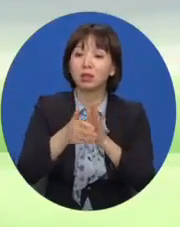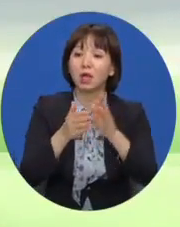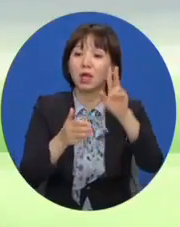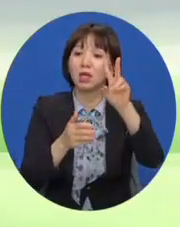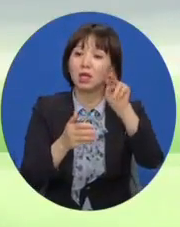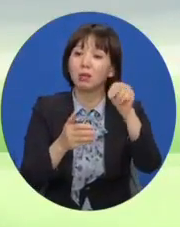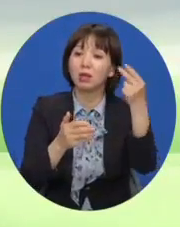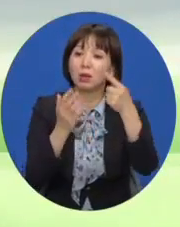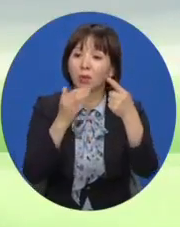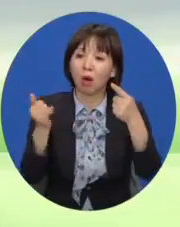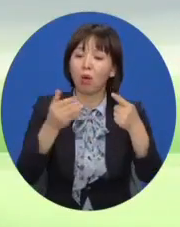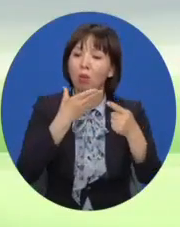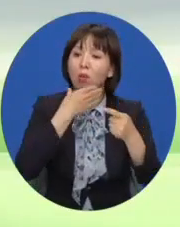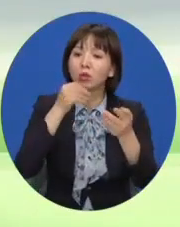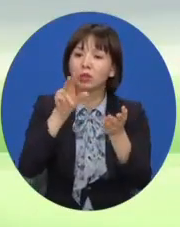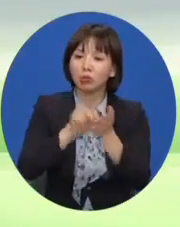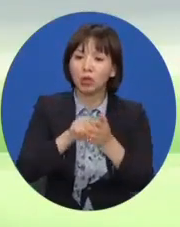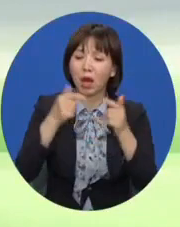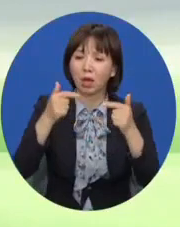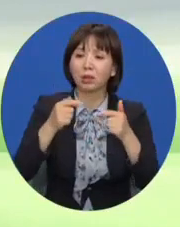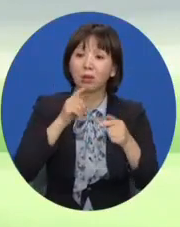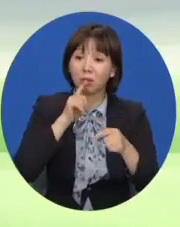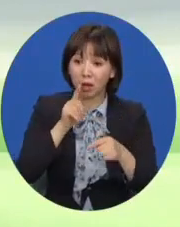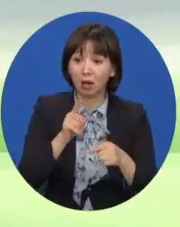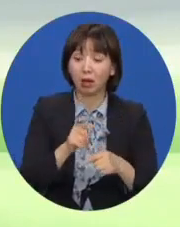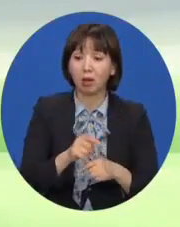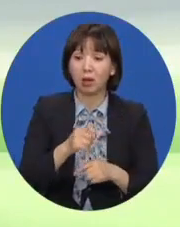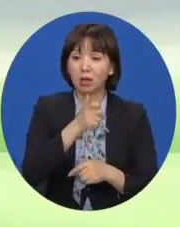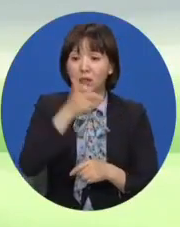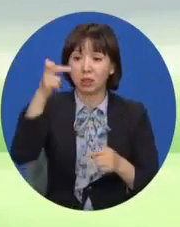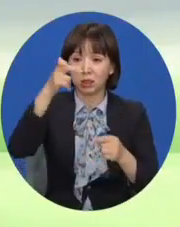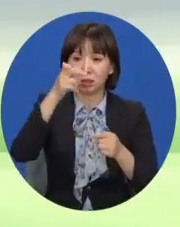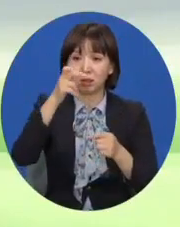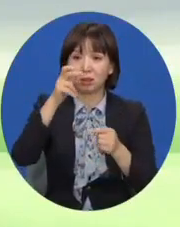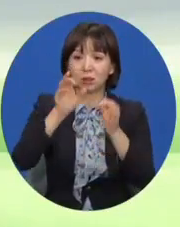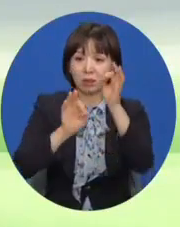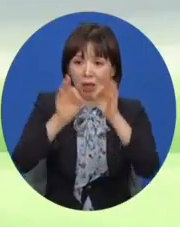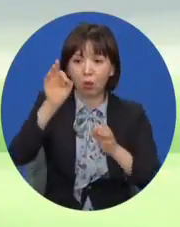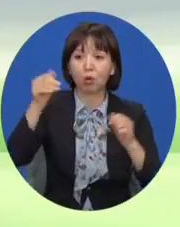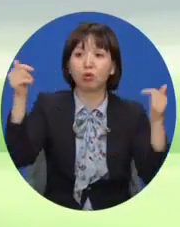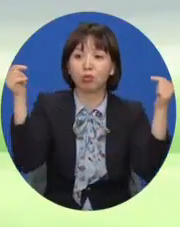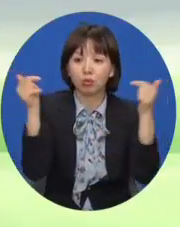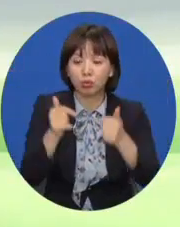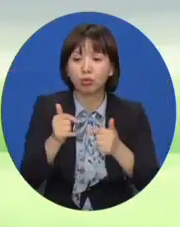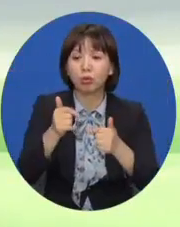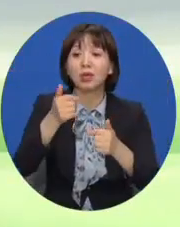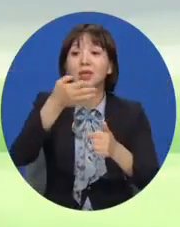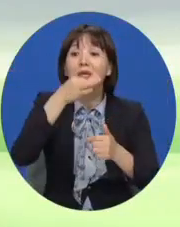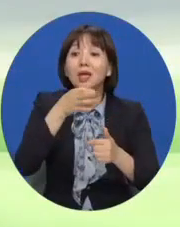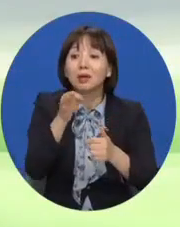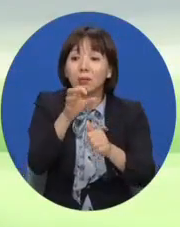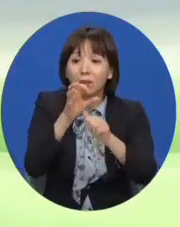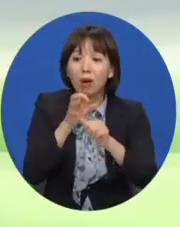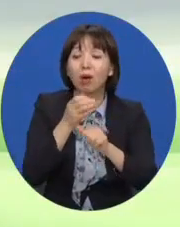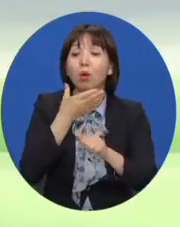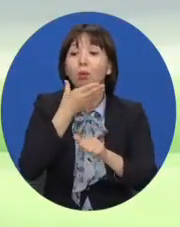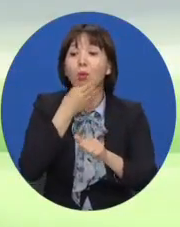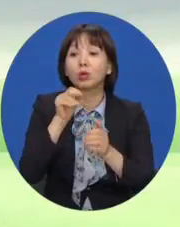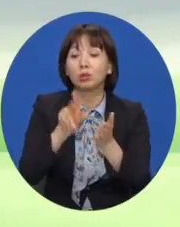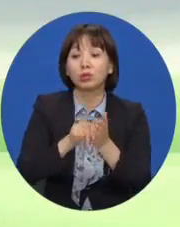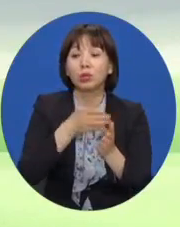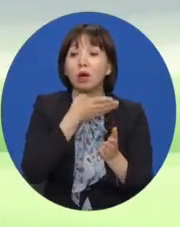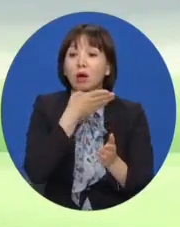넘어갔습니다. 이런 복지 문제 저는 늘 주장하지만 큰 대형 사업을 줄여서 나머지 이런 남는 이익금을 가지고 복지 문제 특히